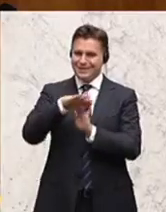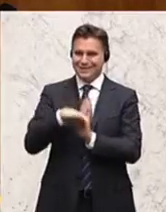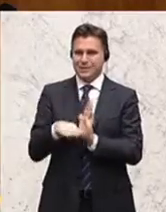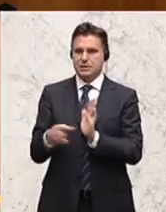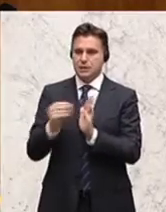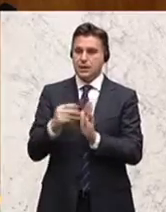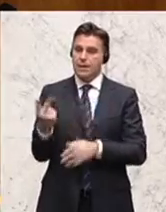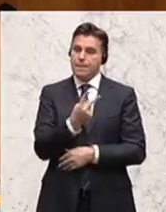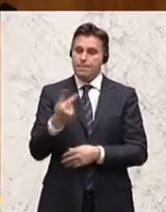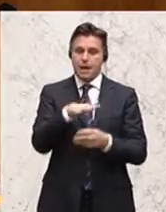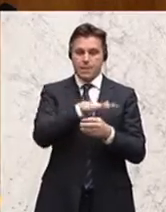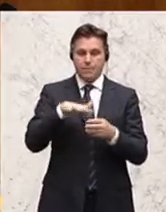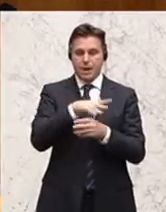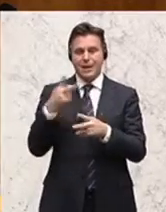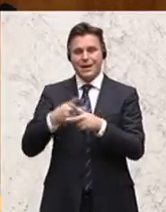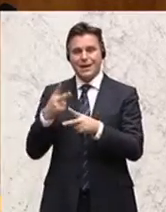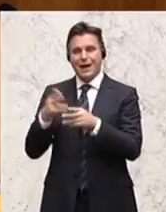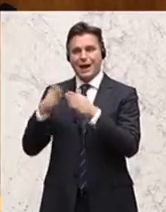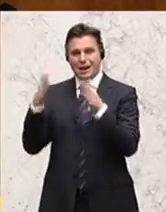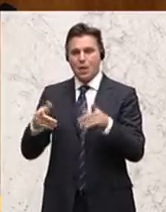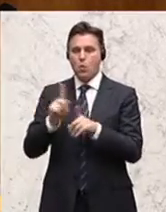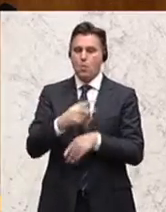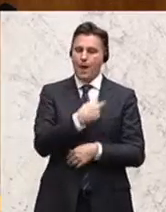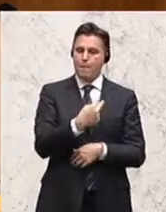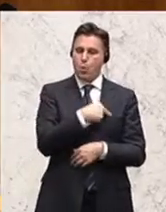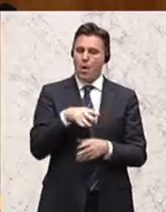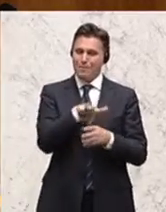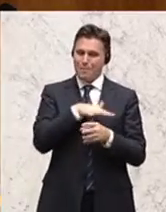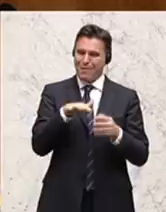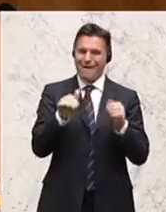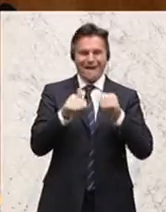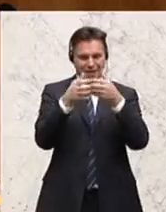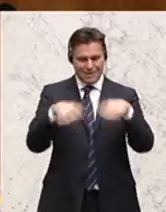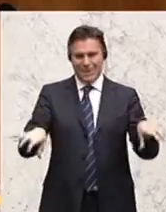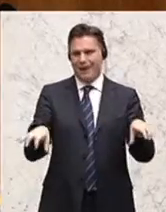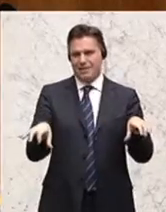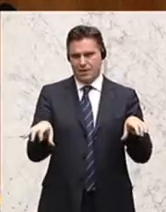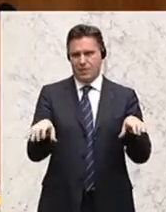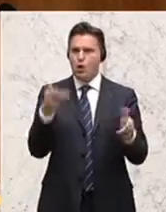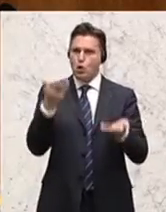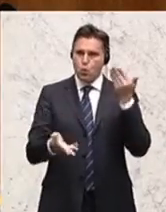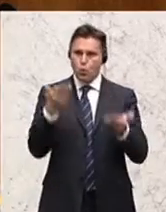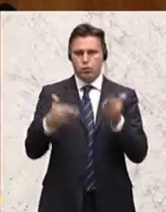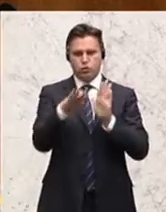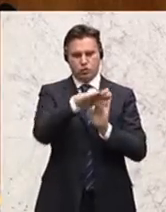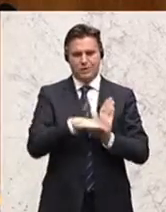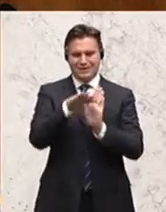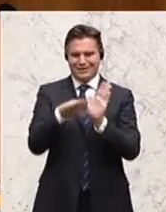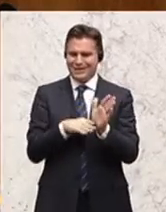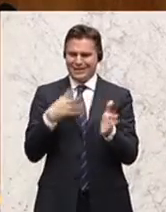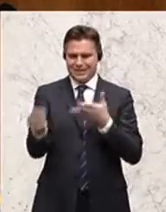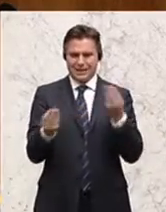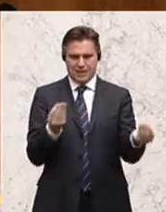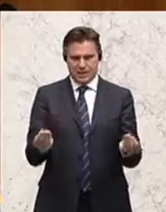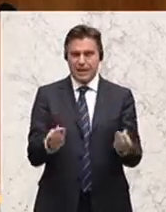Bereiche, Krankenhaus und ambulanter Bereich, teilt und hier unterschiedliche Regelungen findet,